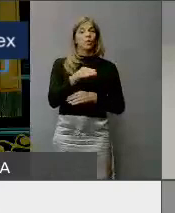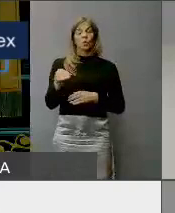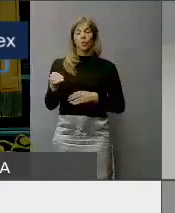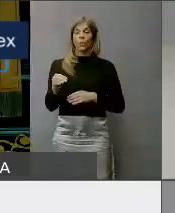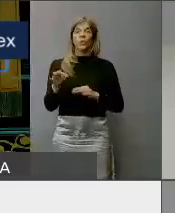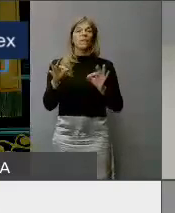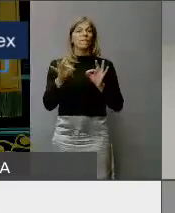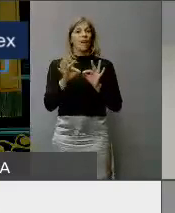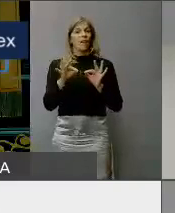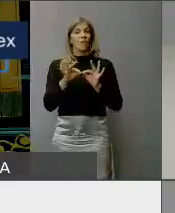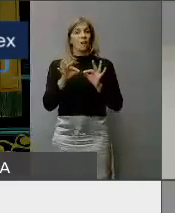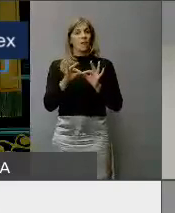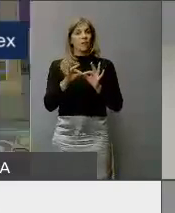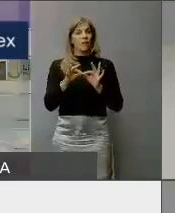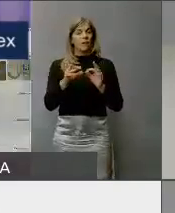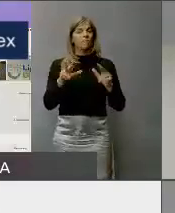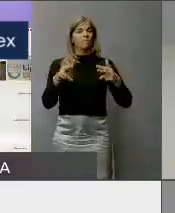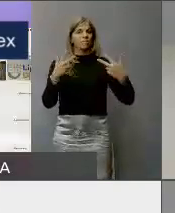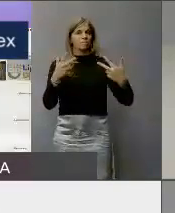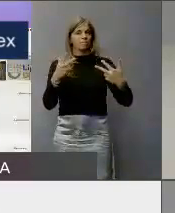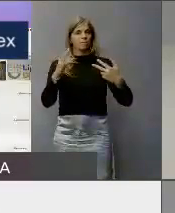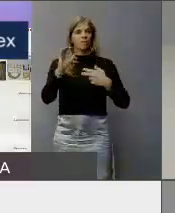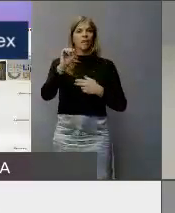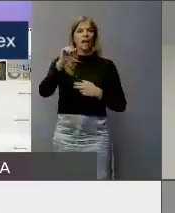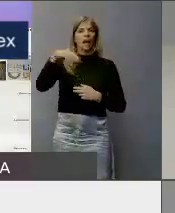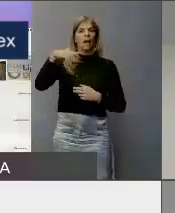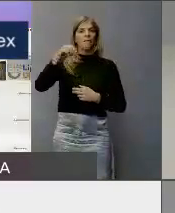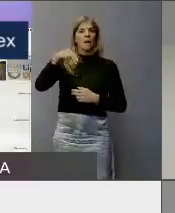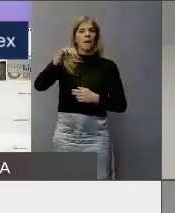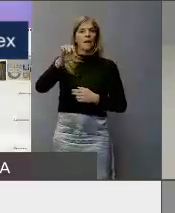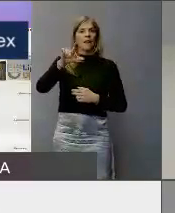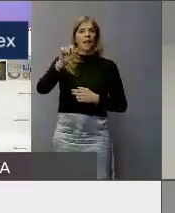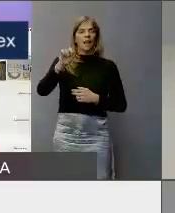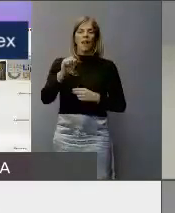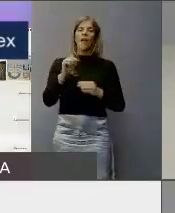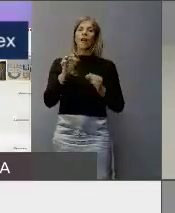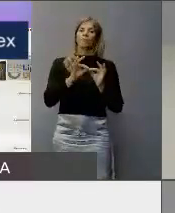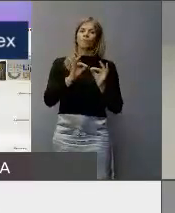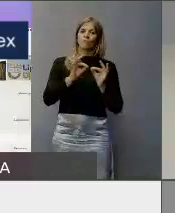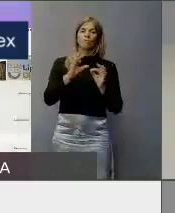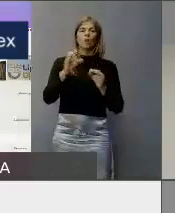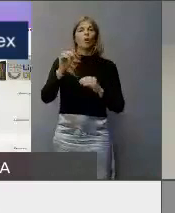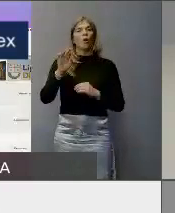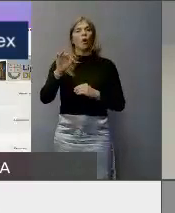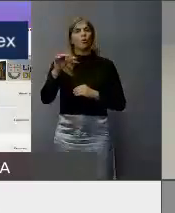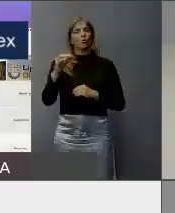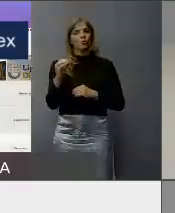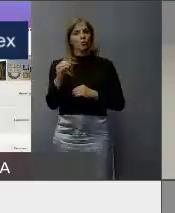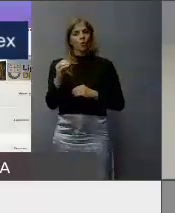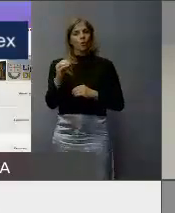consigliere campanella favorevole consigliera corso